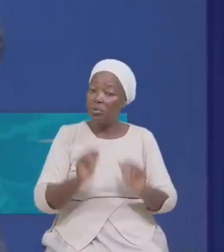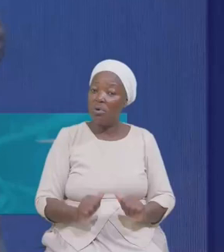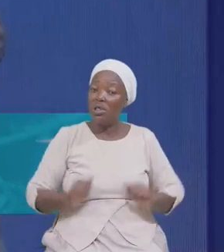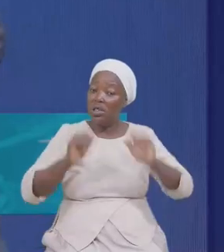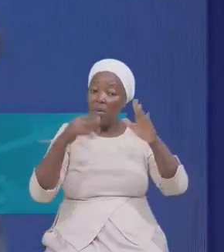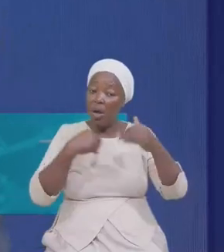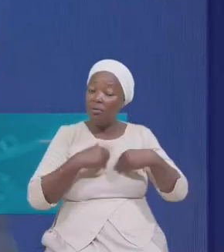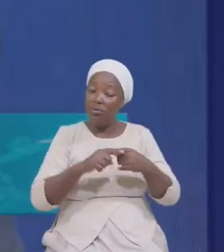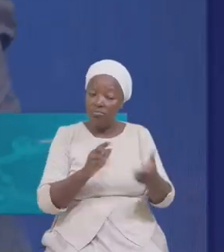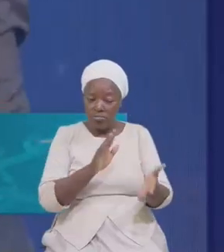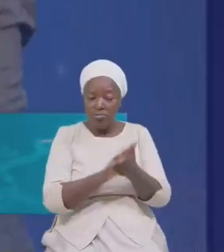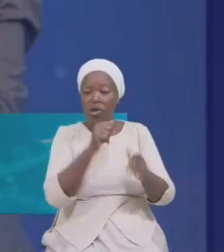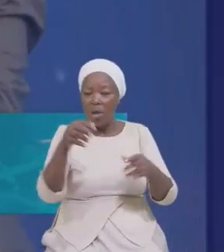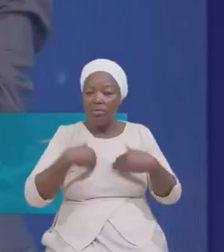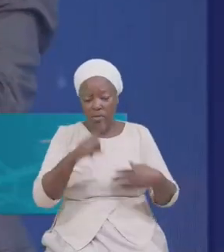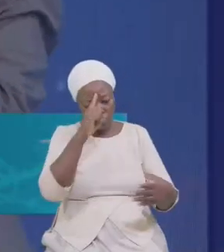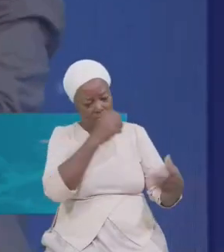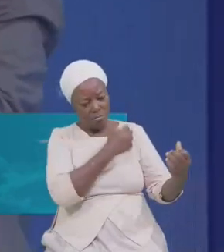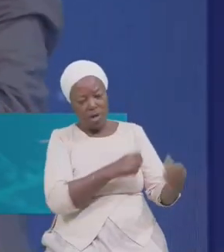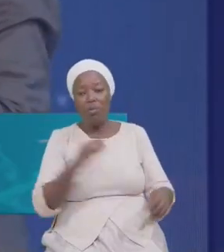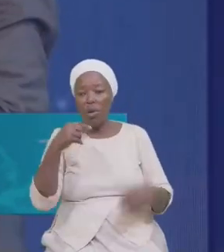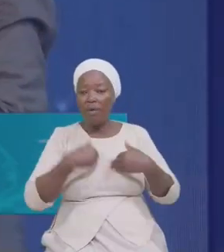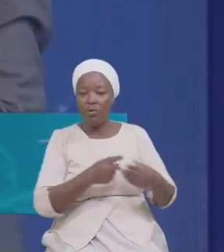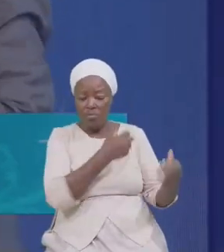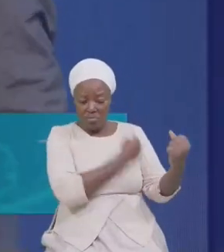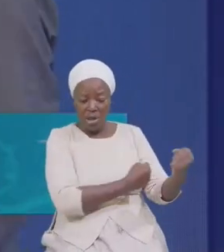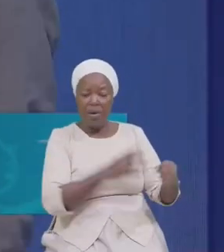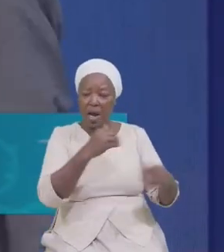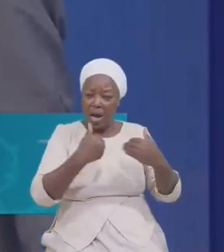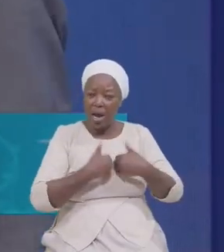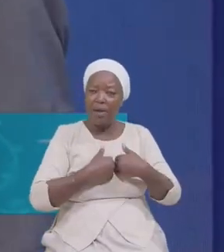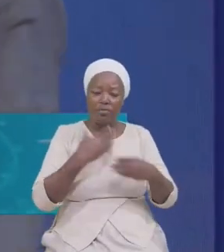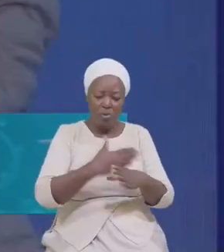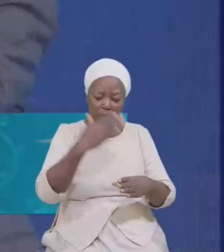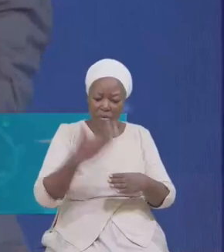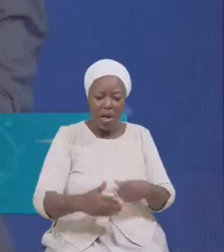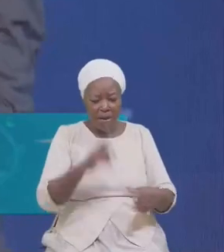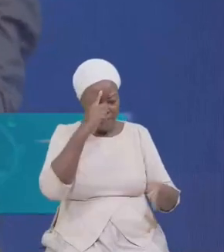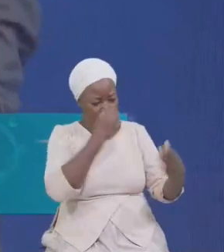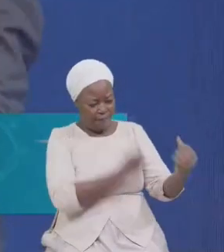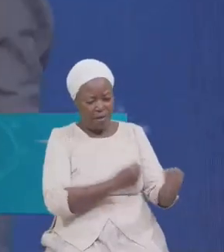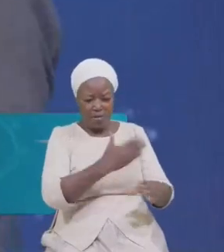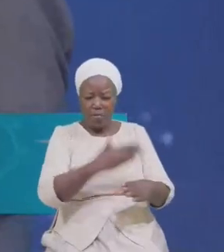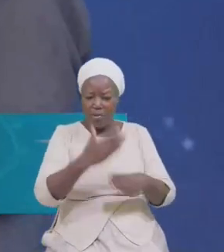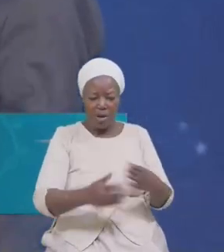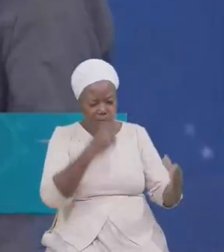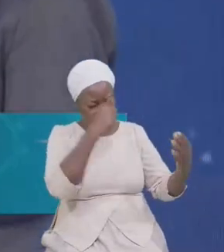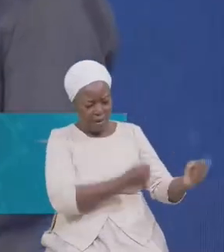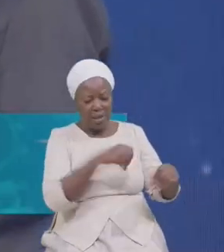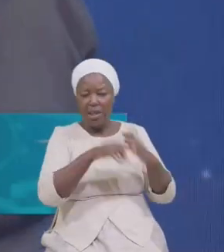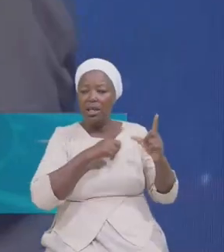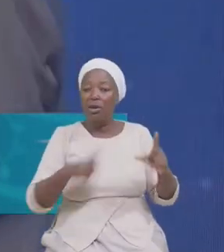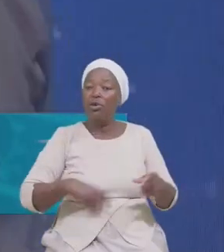faire confiance, il faut croire, il faut avoir la foi totale, la foi implicite au Seigneur. Troisième point, donc nous